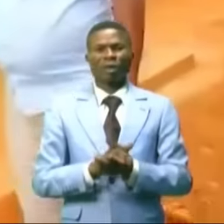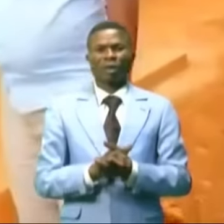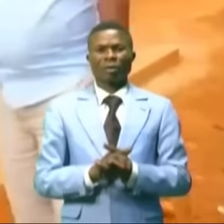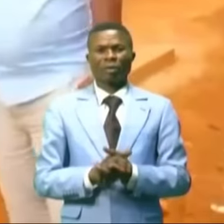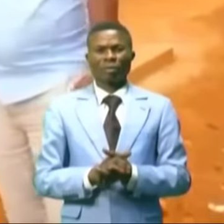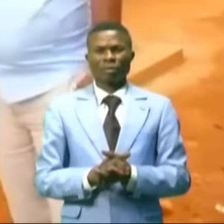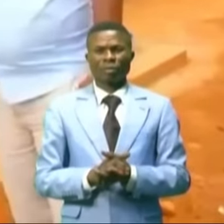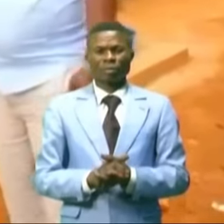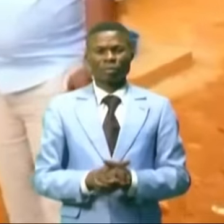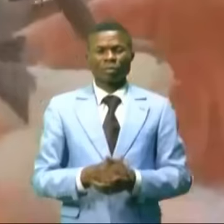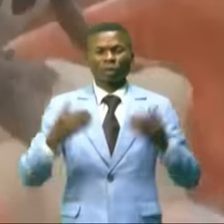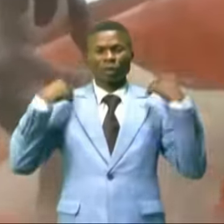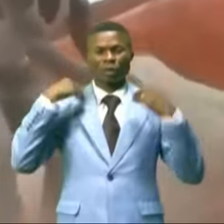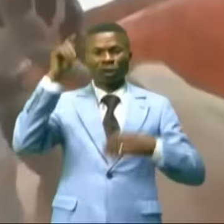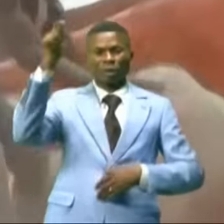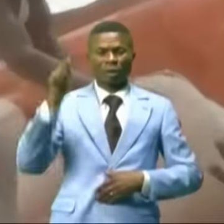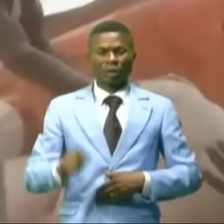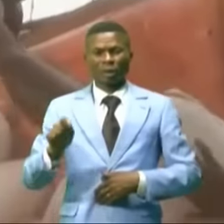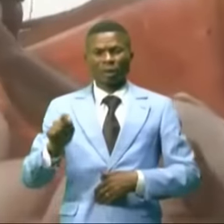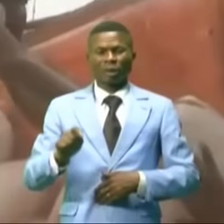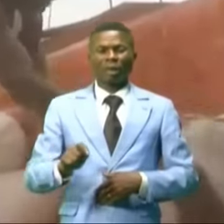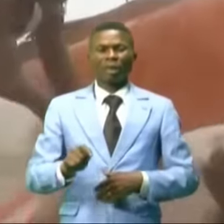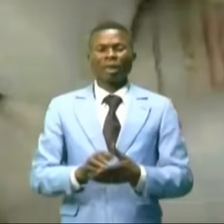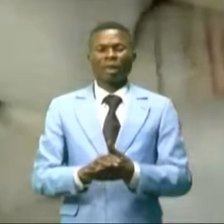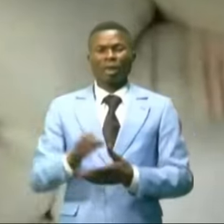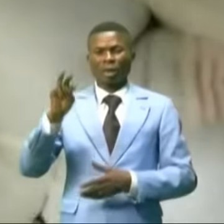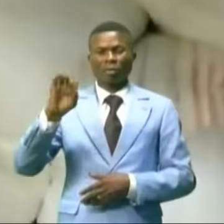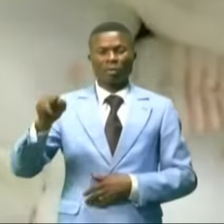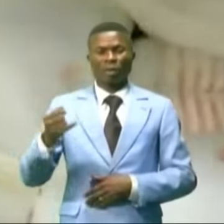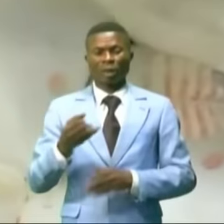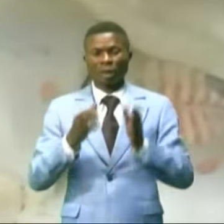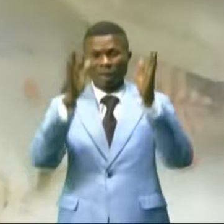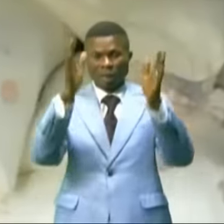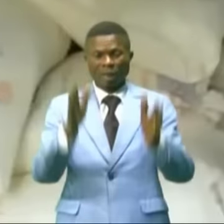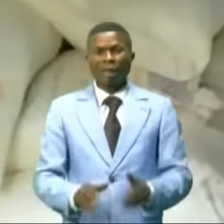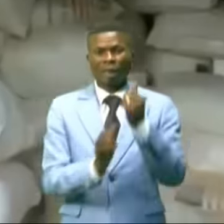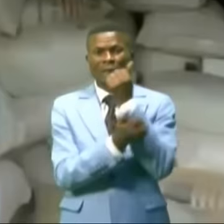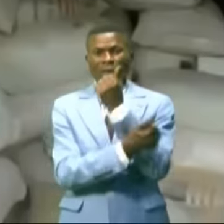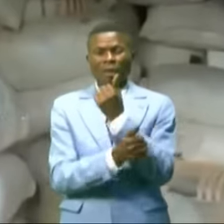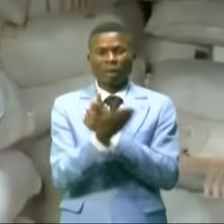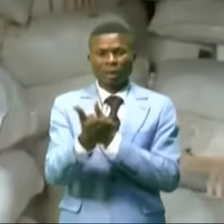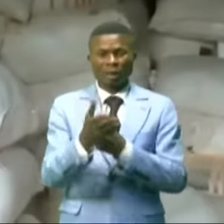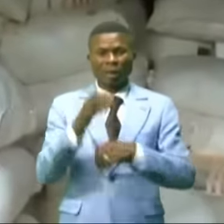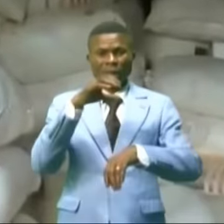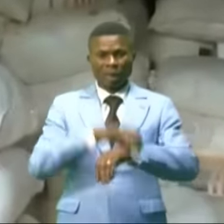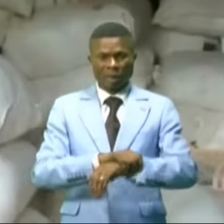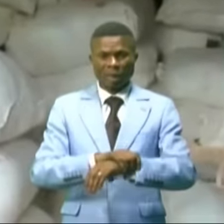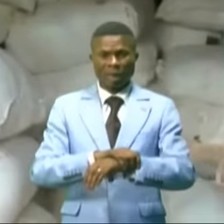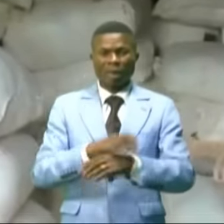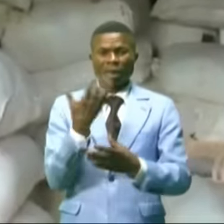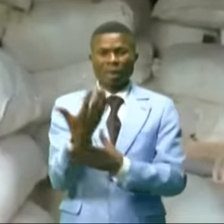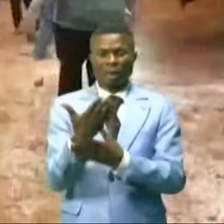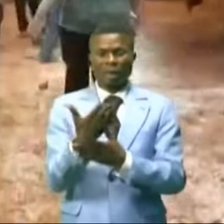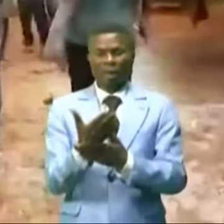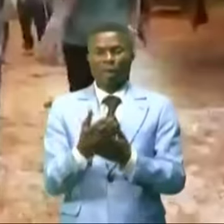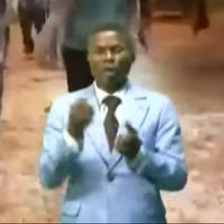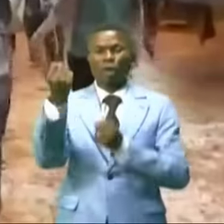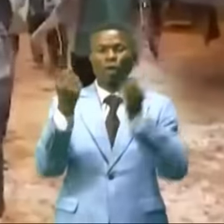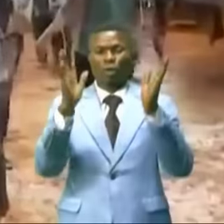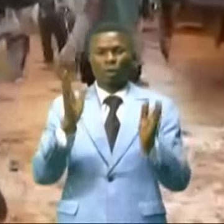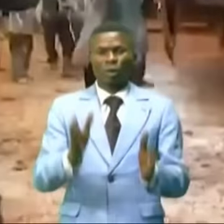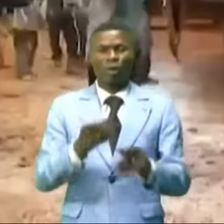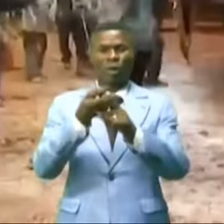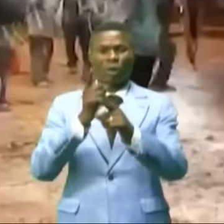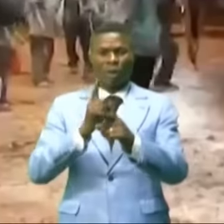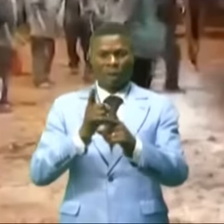L'auditeur militaire, le major Georges Ngoua, précise que ces sacs de farine ont été saisis entre les mains des transporteurs alors qu'ils venaient